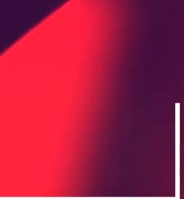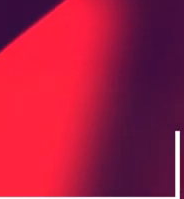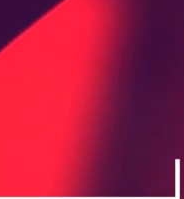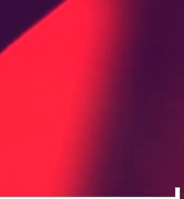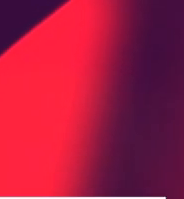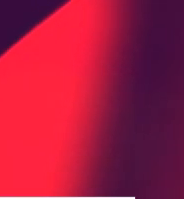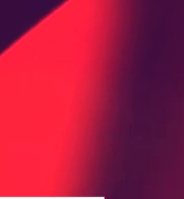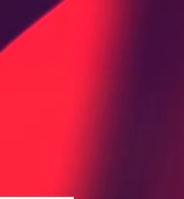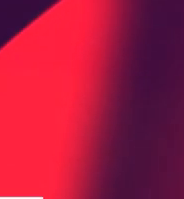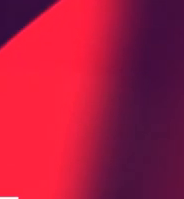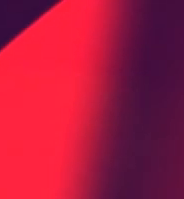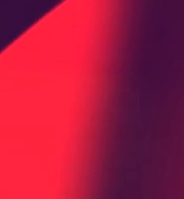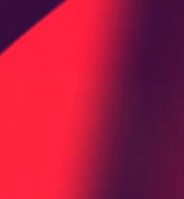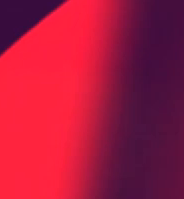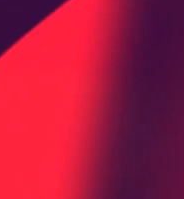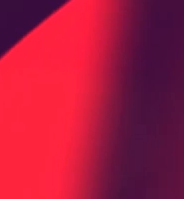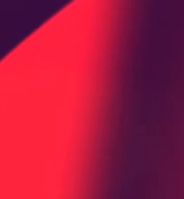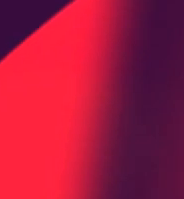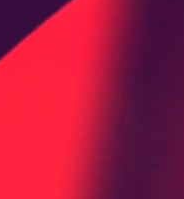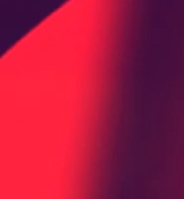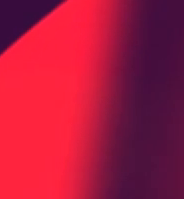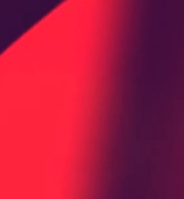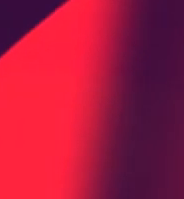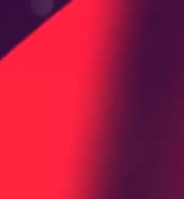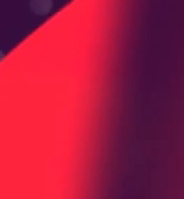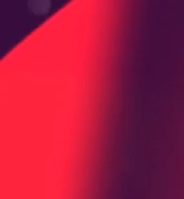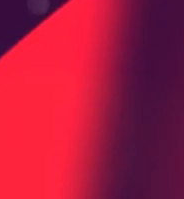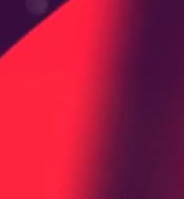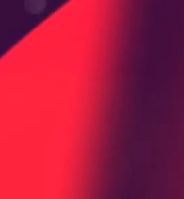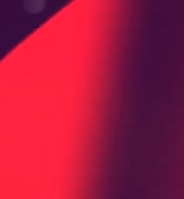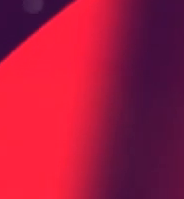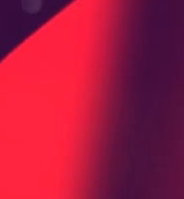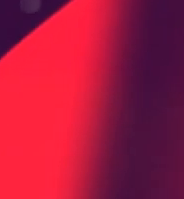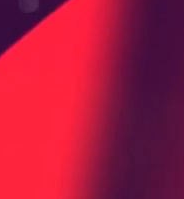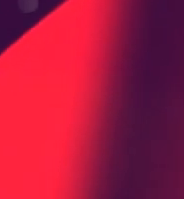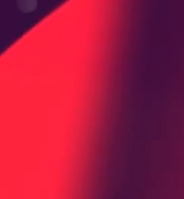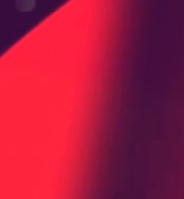අලුත් වීඩියෝ ගැන මුලින්ම දැනගන්න මෙම සීනුව ක්ලික් කරන්න.